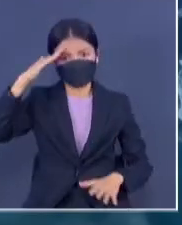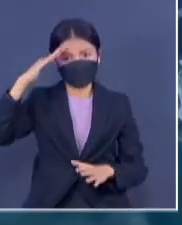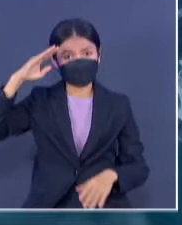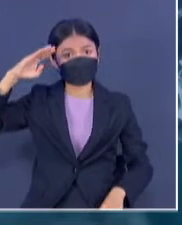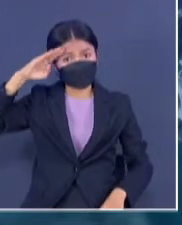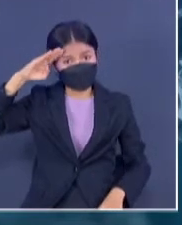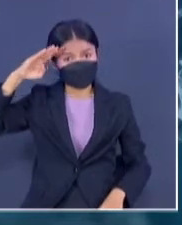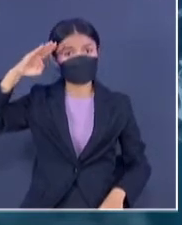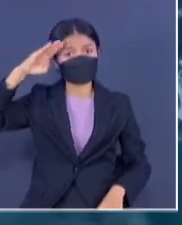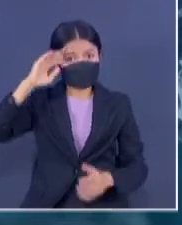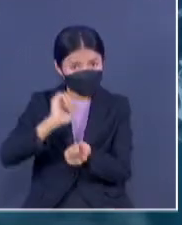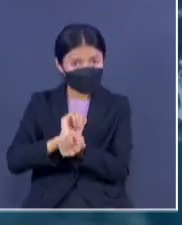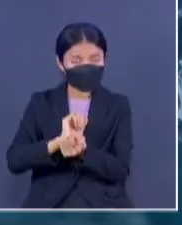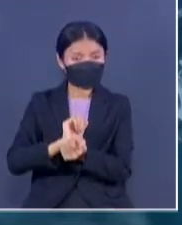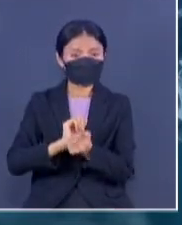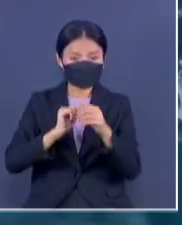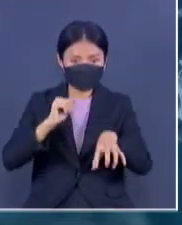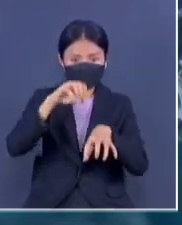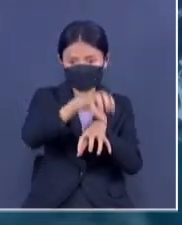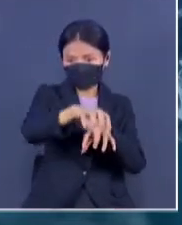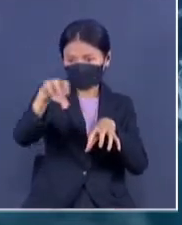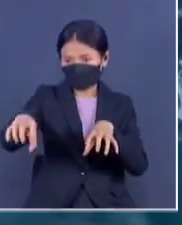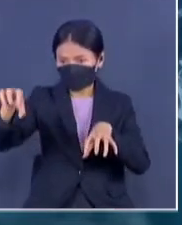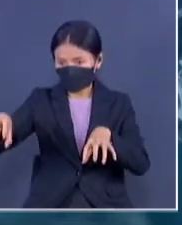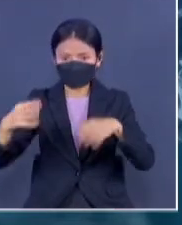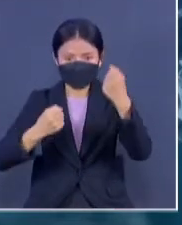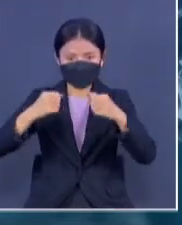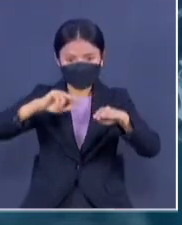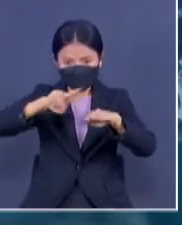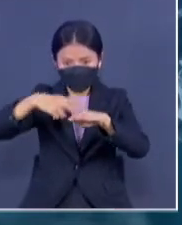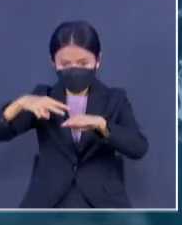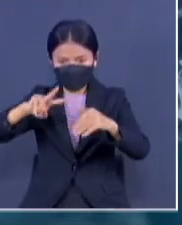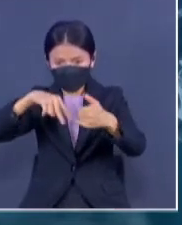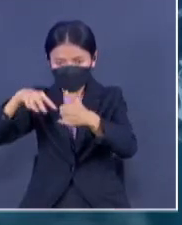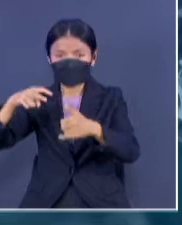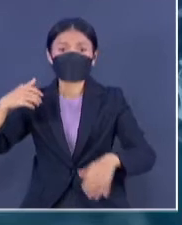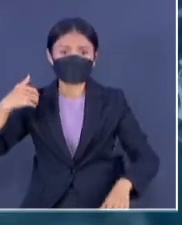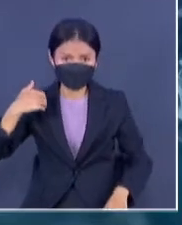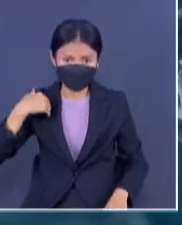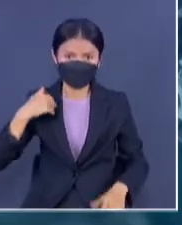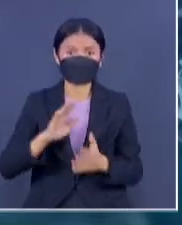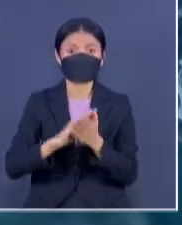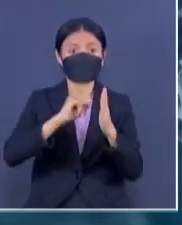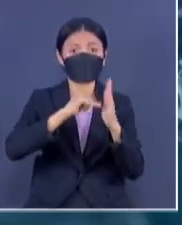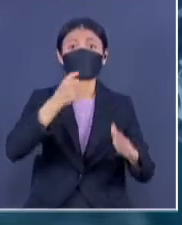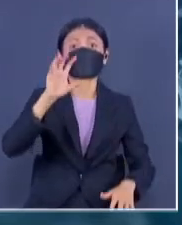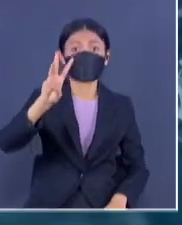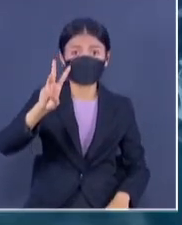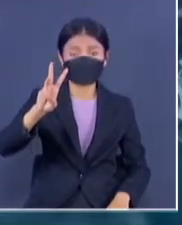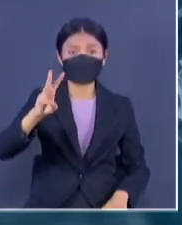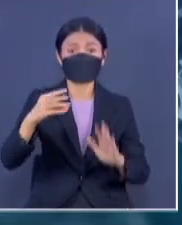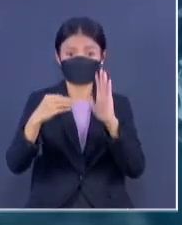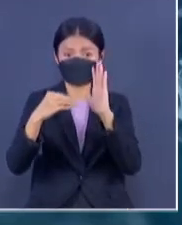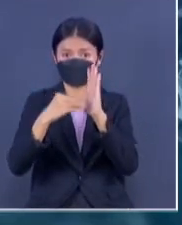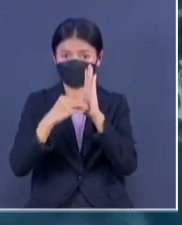ารตำรวจภายในพื้นที่จังหวัดเหล่านี้ด้วยรวมถึงด่านตรวจเพื่อควบคุมการเดินทางเข้าออก6จังหวัดกรุงเทพและปริม